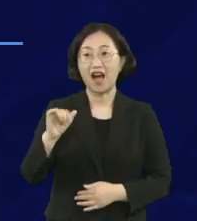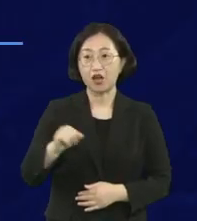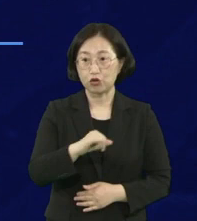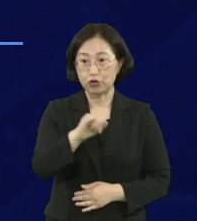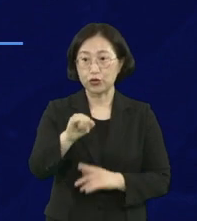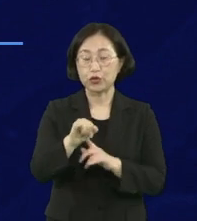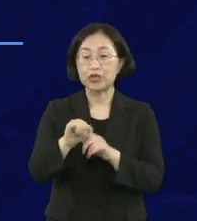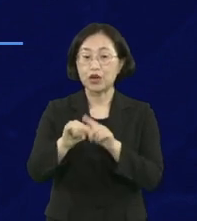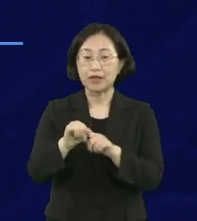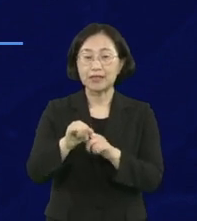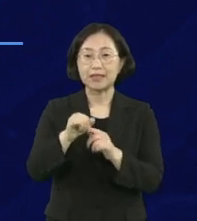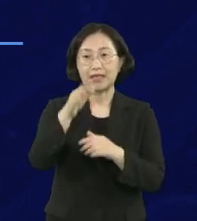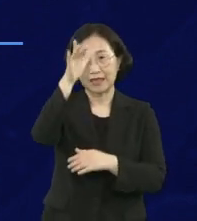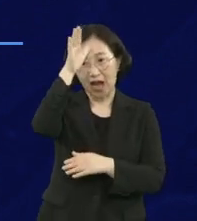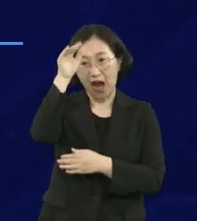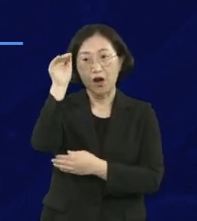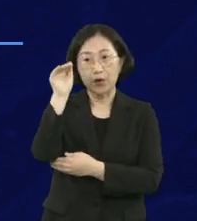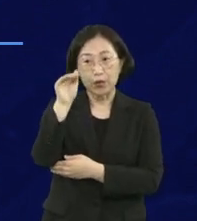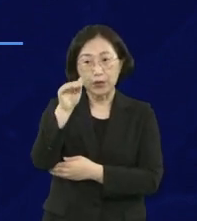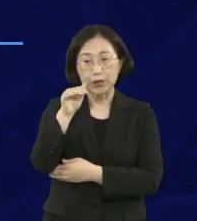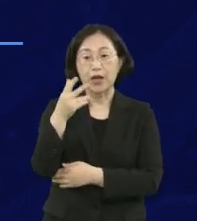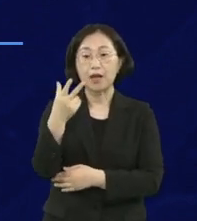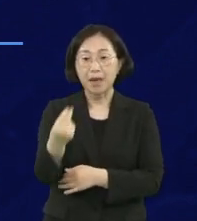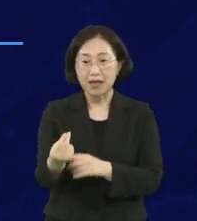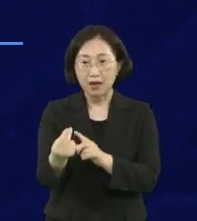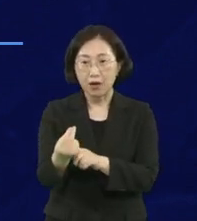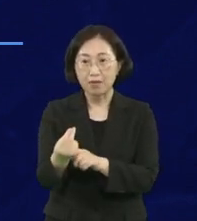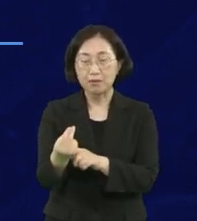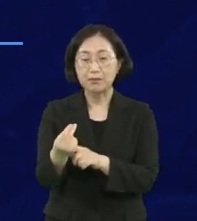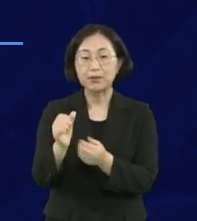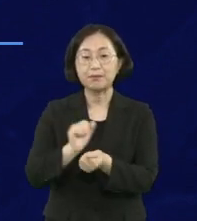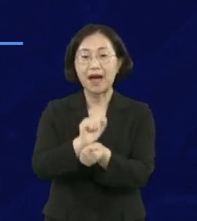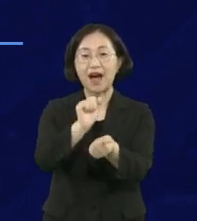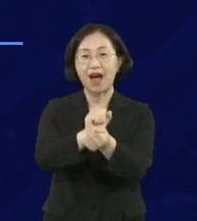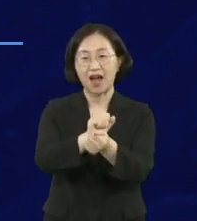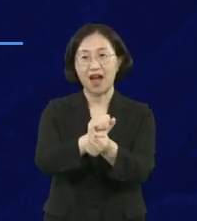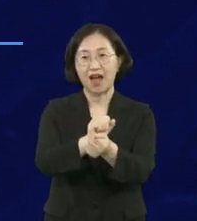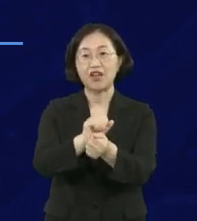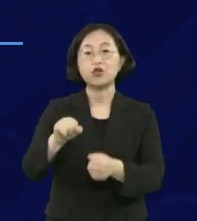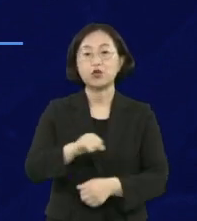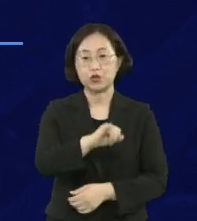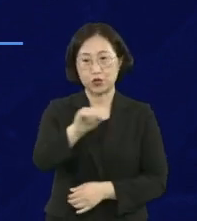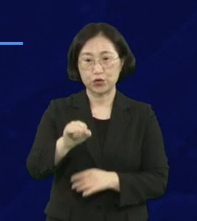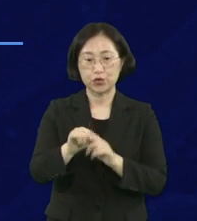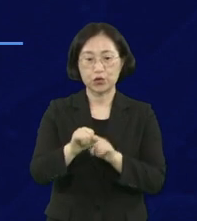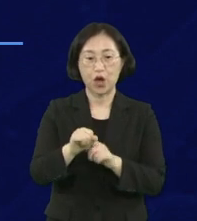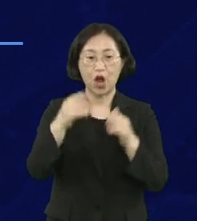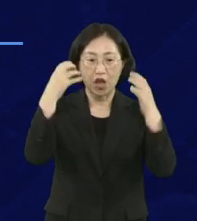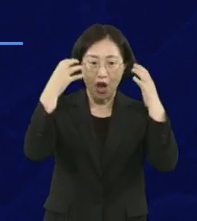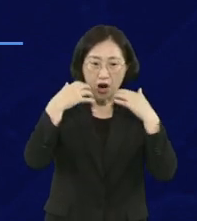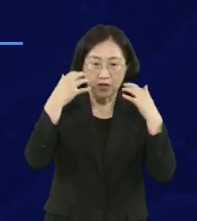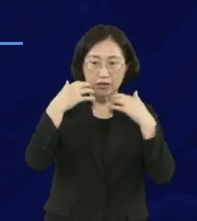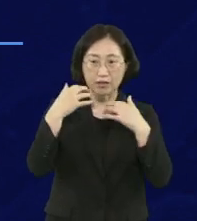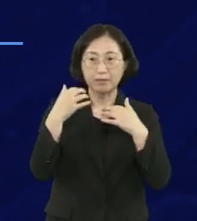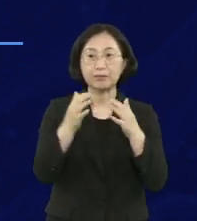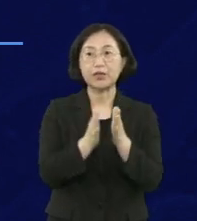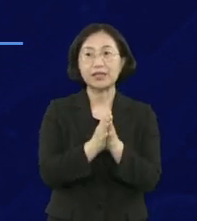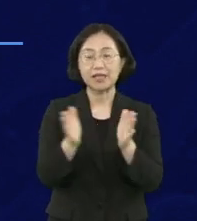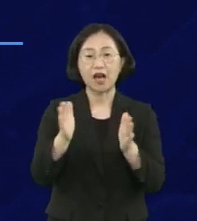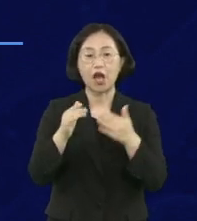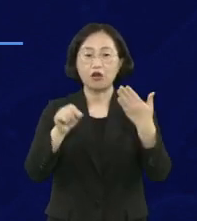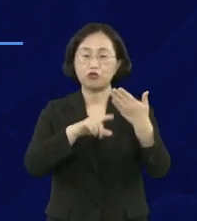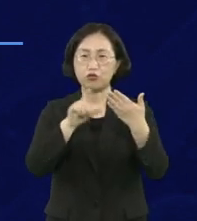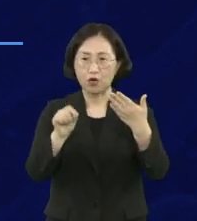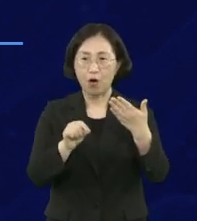살모넬라균은 닭과 오리 등 가금류의 배설물에서 주로 나타나는 대표적인 식중독균으로 여름부터 꾸준히 증가해